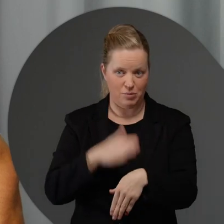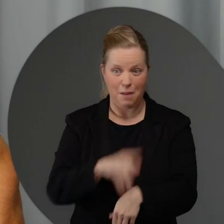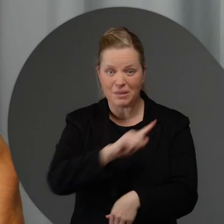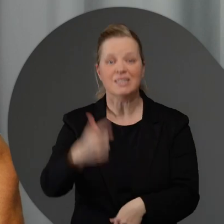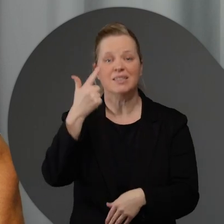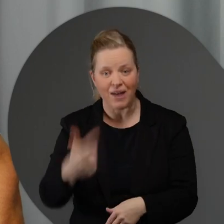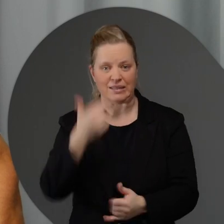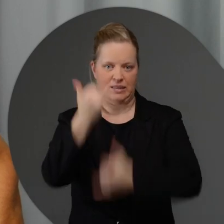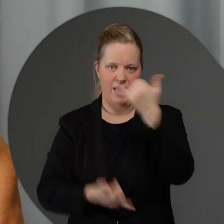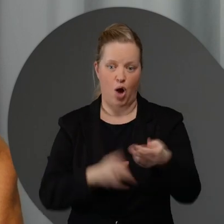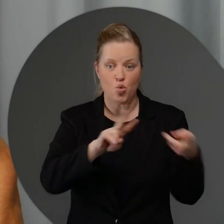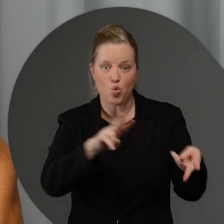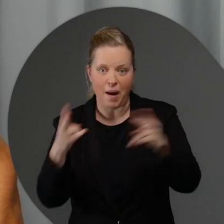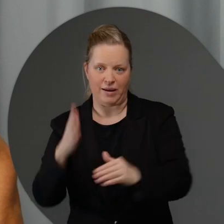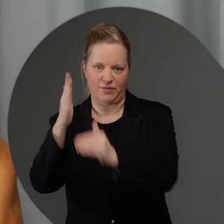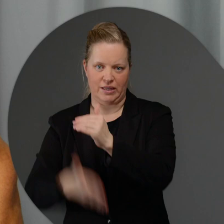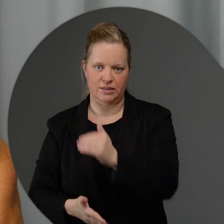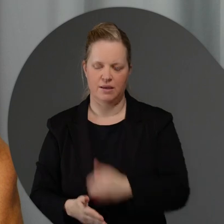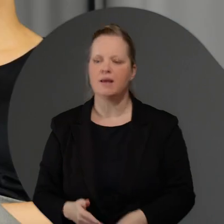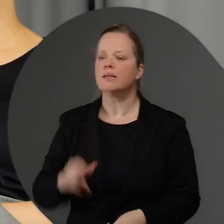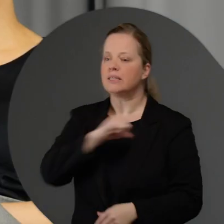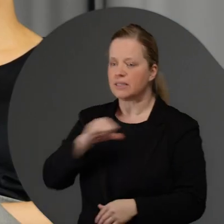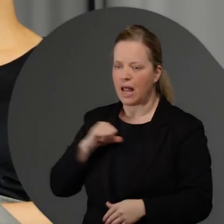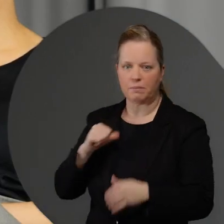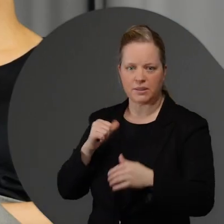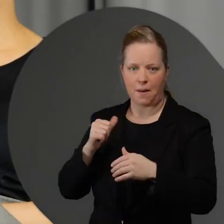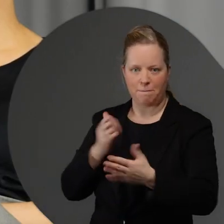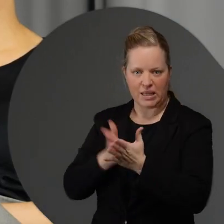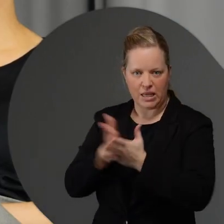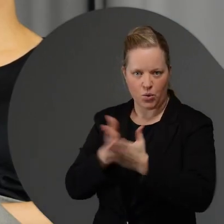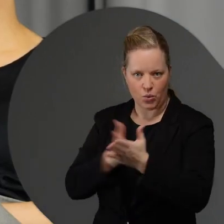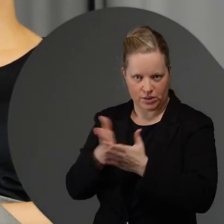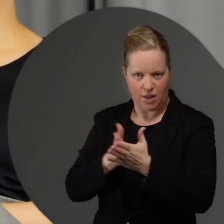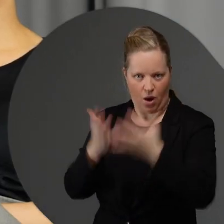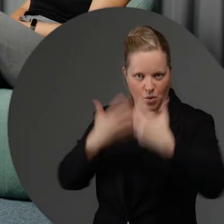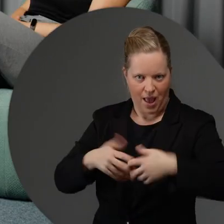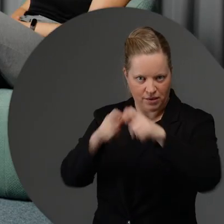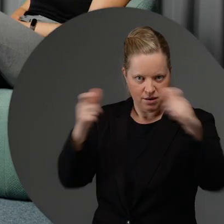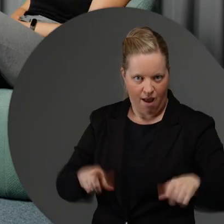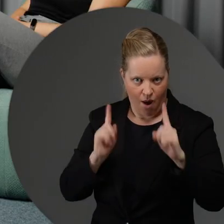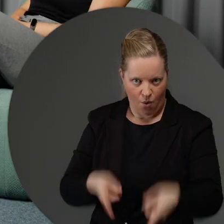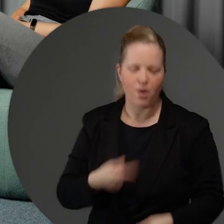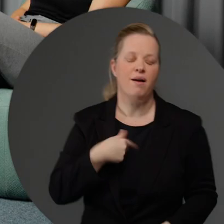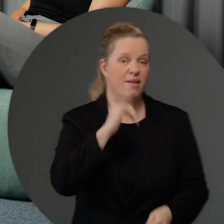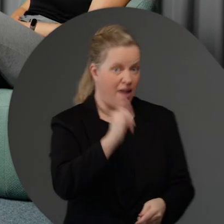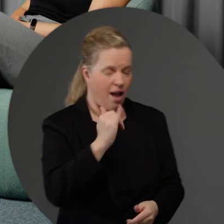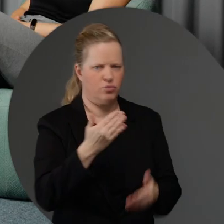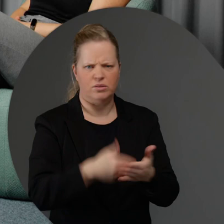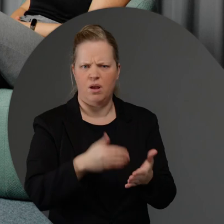ja, haben wir bis zu 20-jährige Übergangsfristen. Ja, Selbstbedienungsautomaten auch. Genau, ja. Ja. Das ist schon sehr, sehr lange.